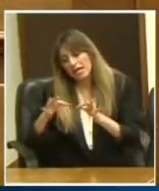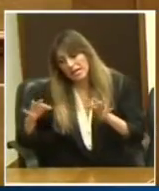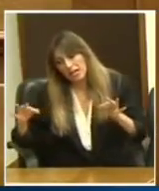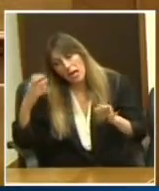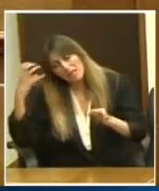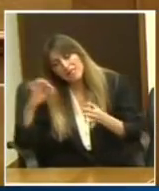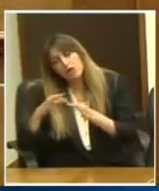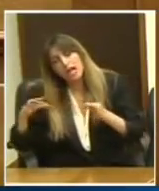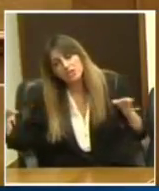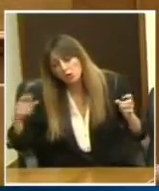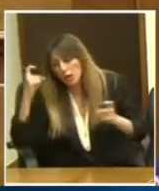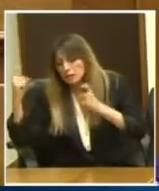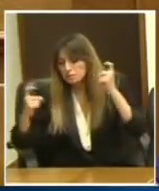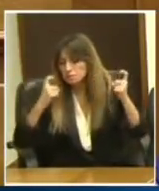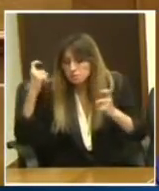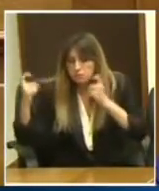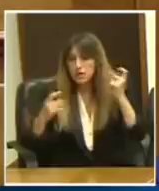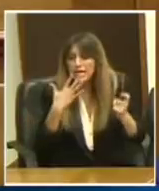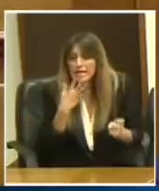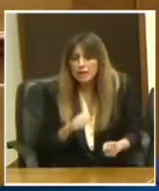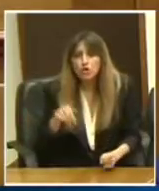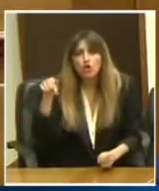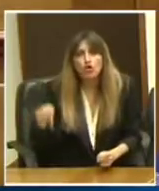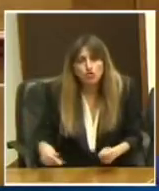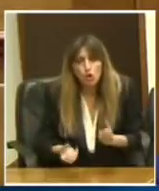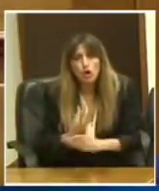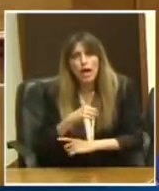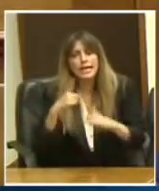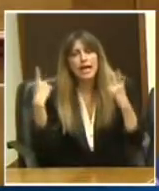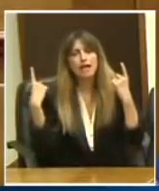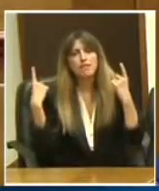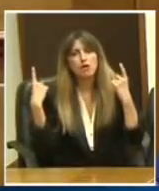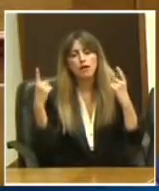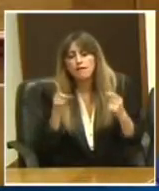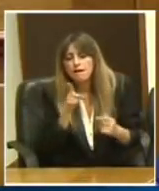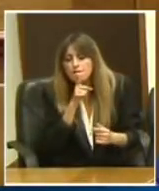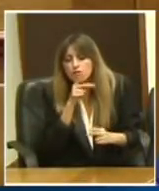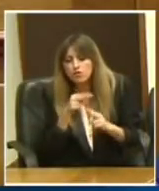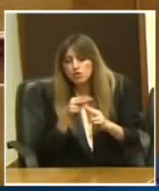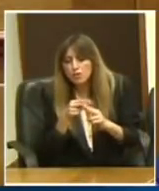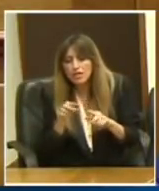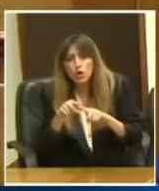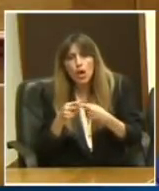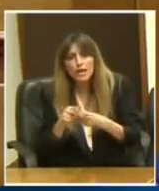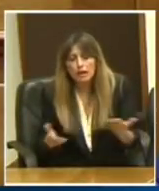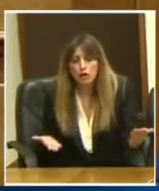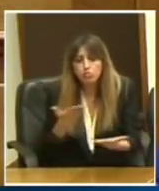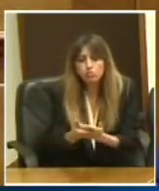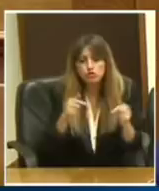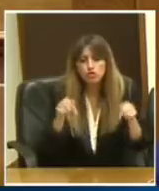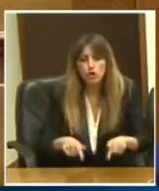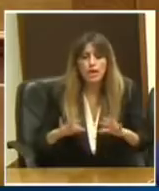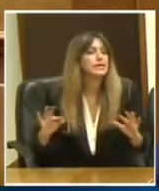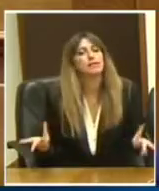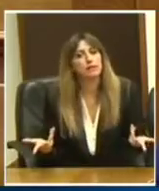ότι κανένας από τους ιστορικούς του μέλλοντος, όπως και κανείς άλλος νυφάλιος και αντικειμενικός παρατηρητής, δεν θα μπορούσε